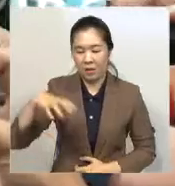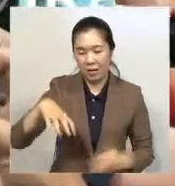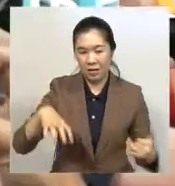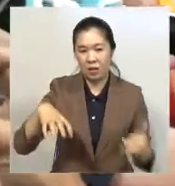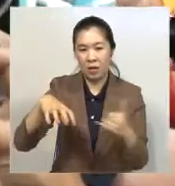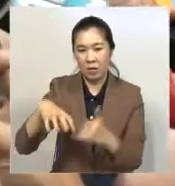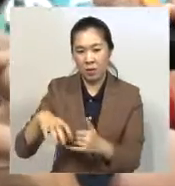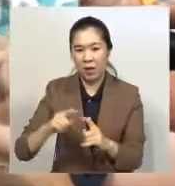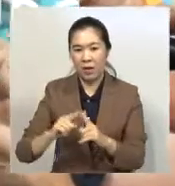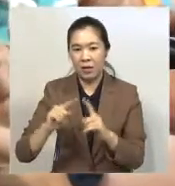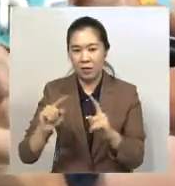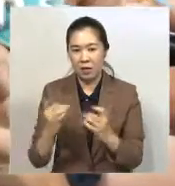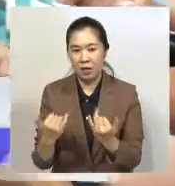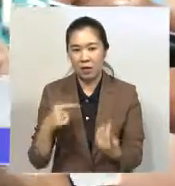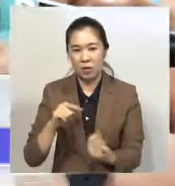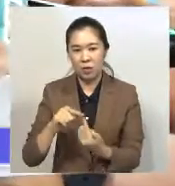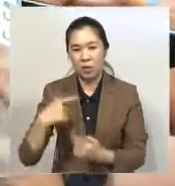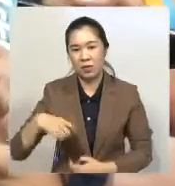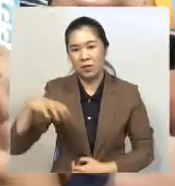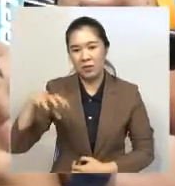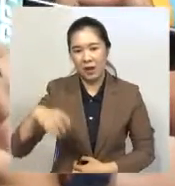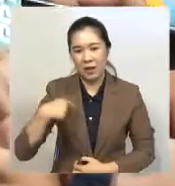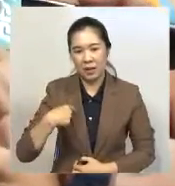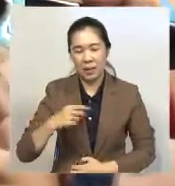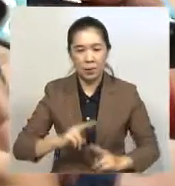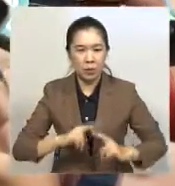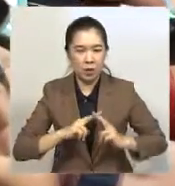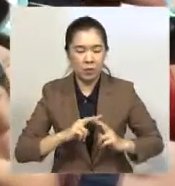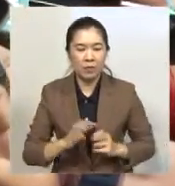องแต่ละเมิดหน้าศาลเนี่ยศาลเป็นโจทย์เองได้